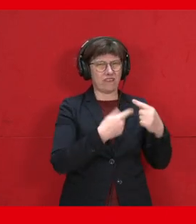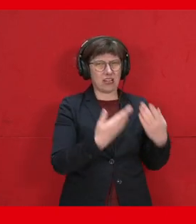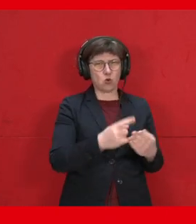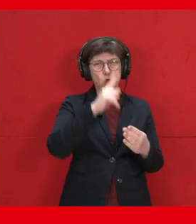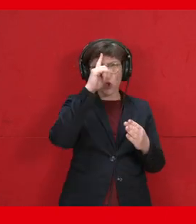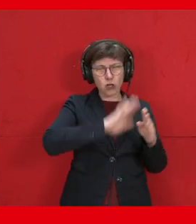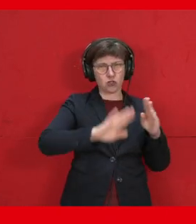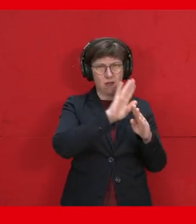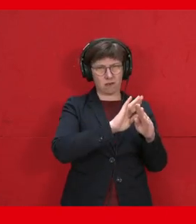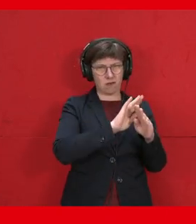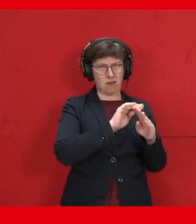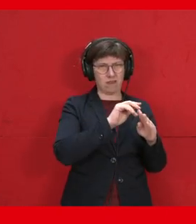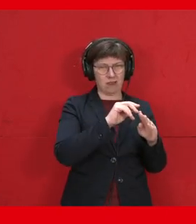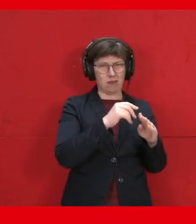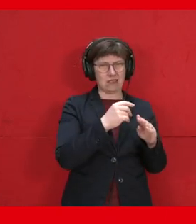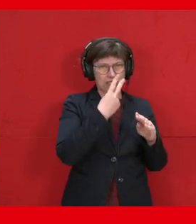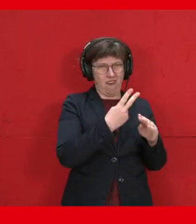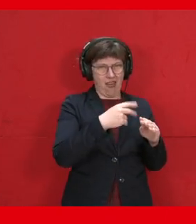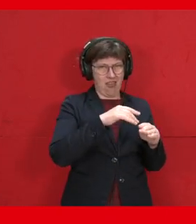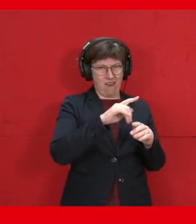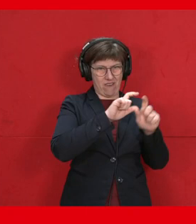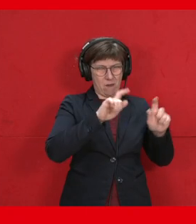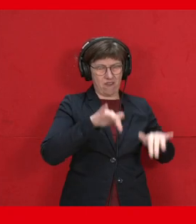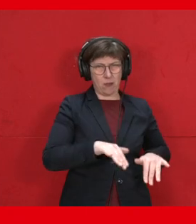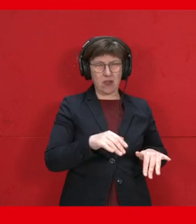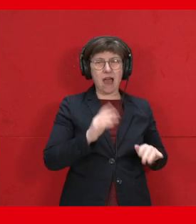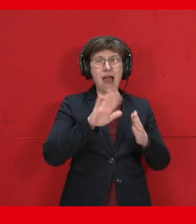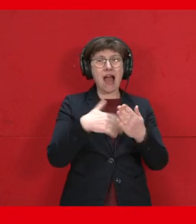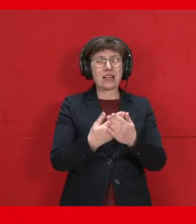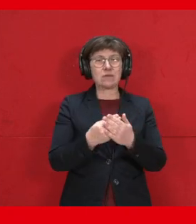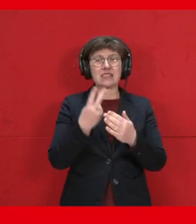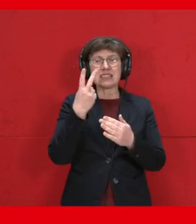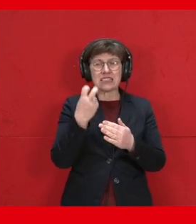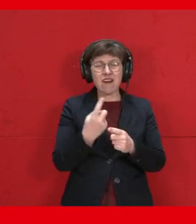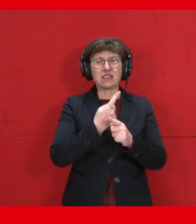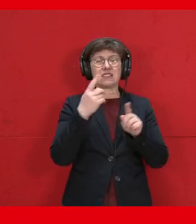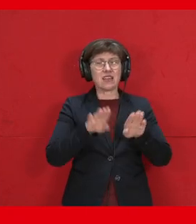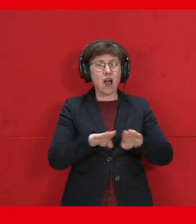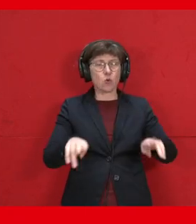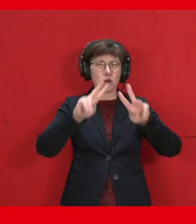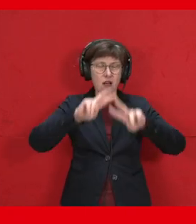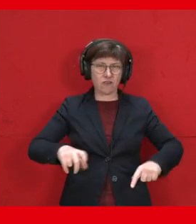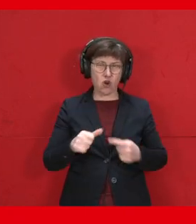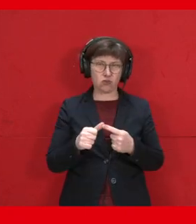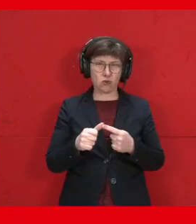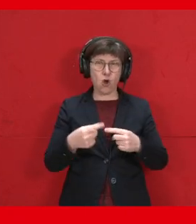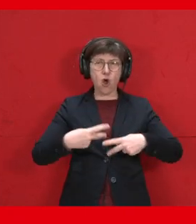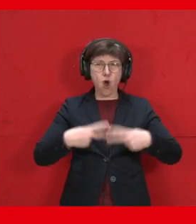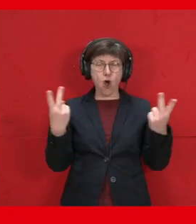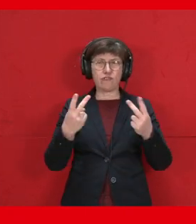aus Deutschland kommen, ist auch das Ergebnis von 20 Jahren Grundlagenforschung, von